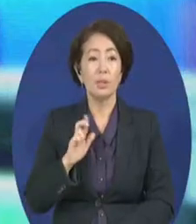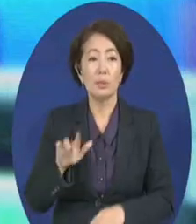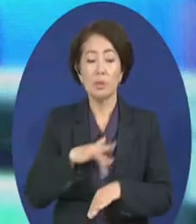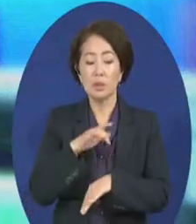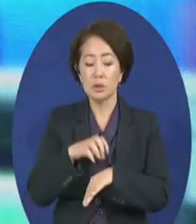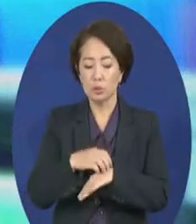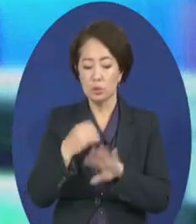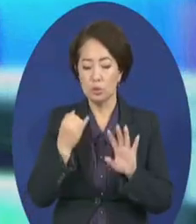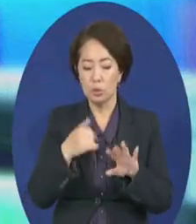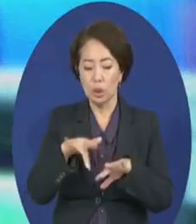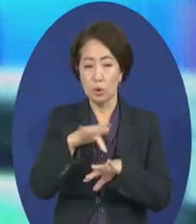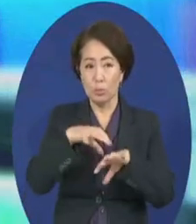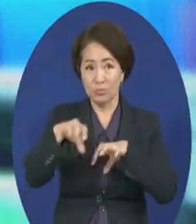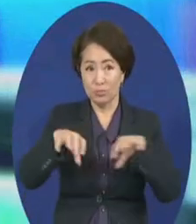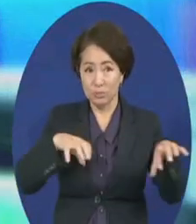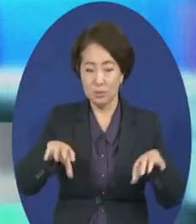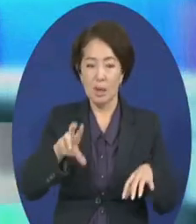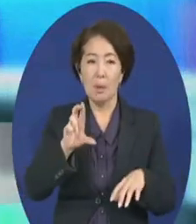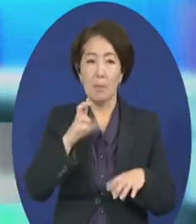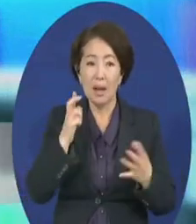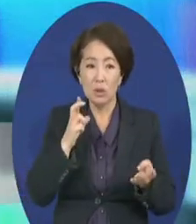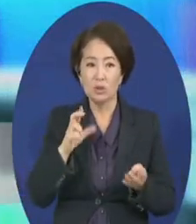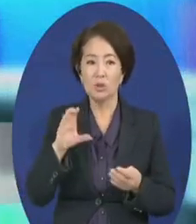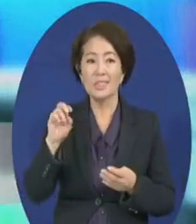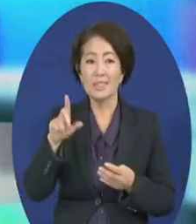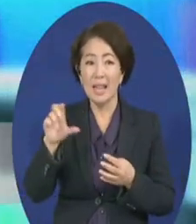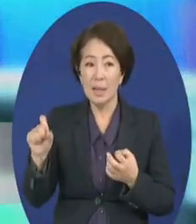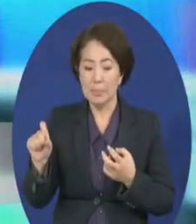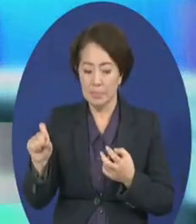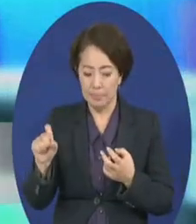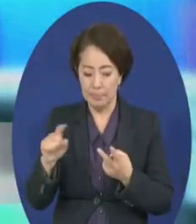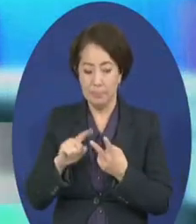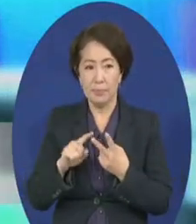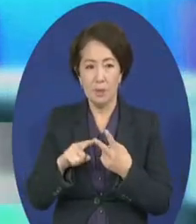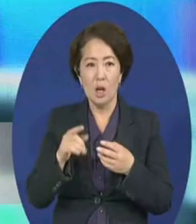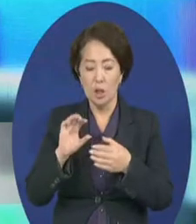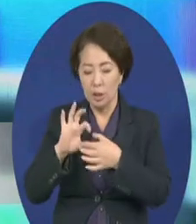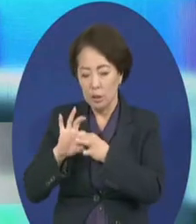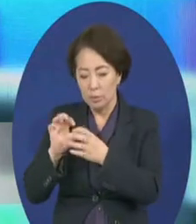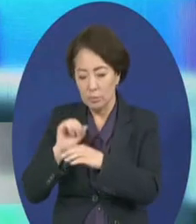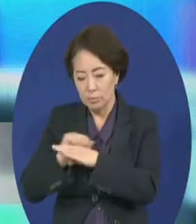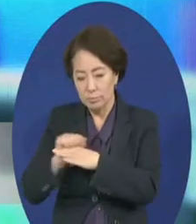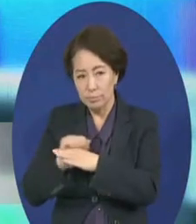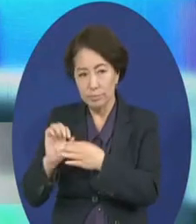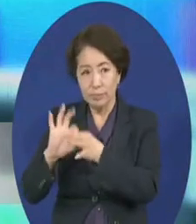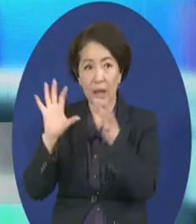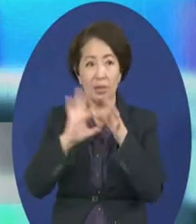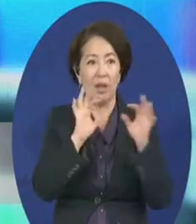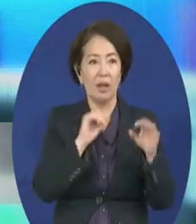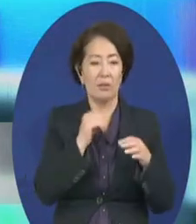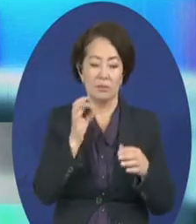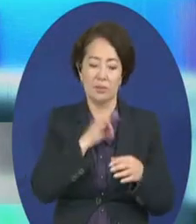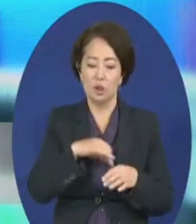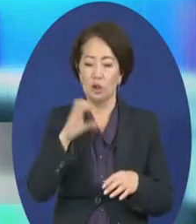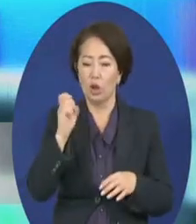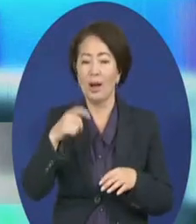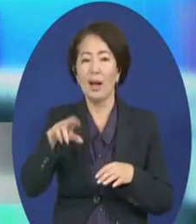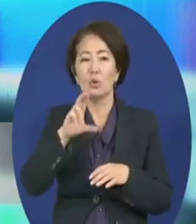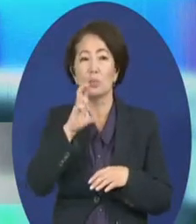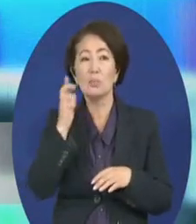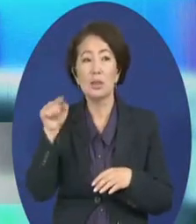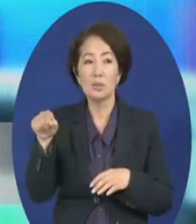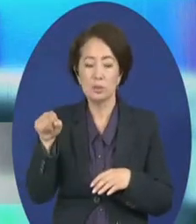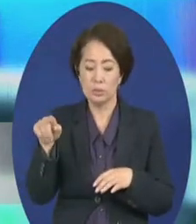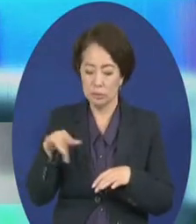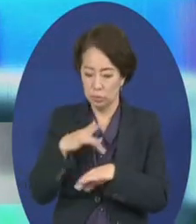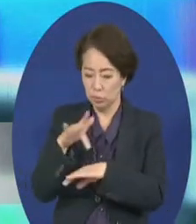Улаанбаатар хотын 6 дэд төвөөс Баян хөшөө сэл дэд төвүүд энэ онд 100% бүрэн ашиглалт өдрөн. Баян хөшөө дэд төв Сөнгөн хайрхан дүүргийн 8